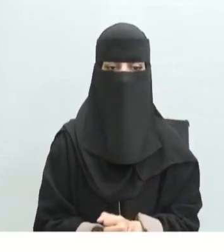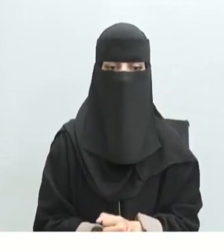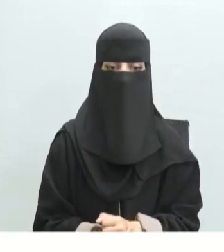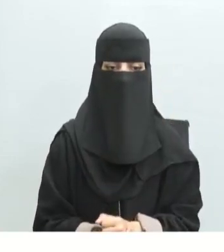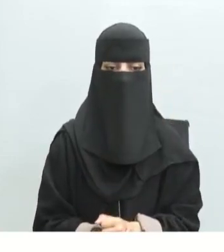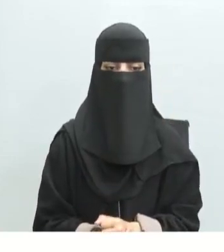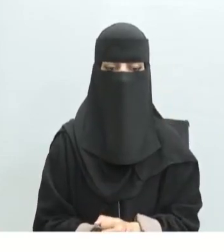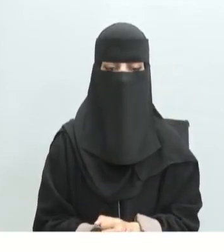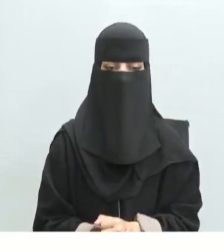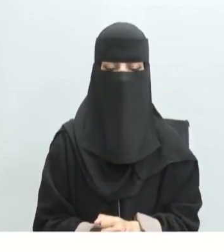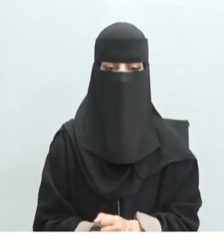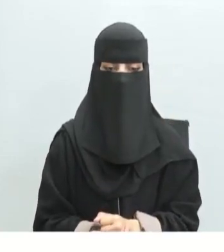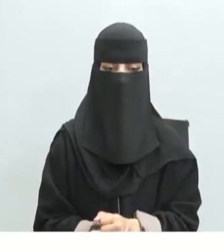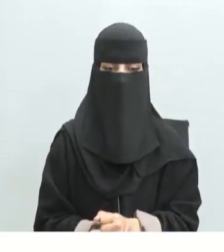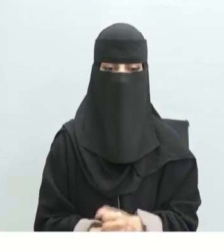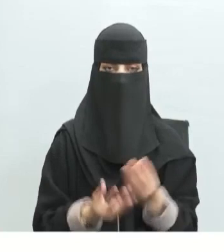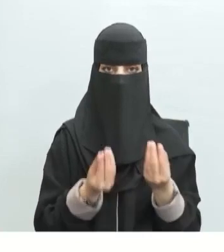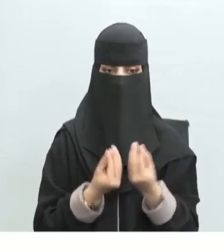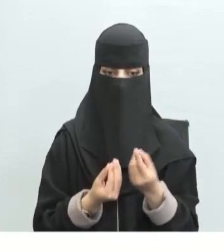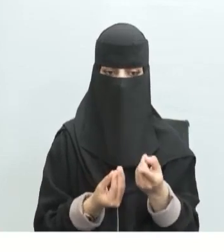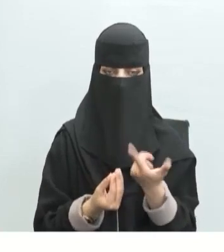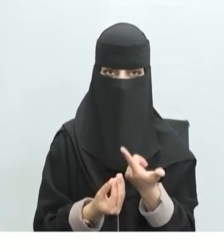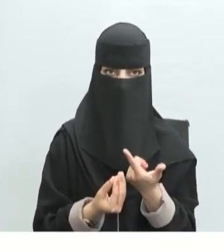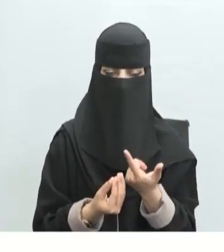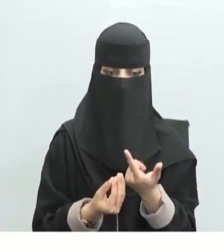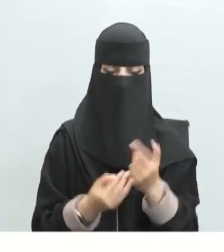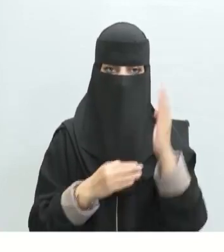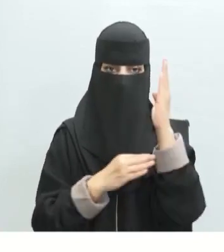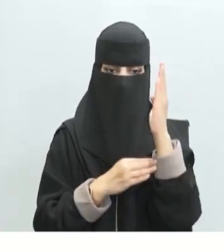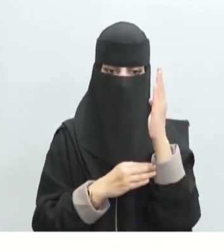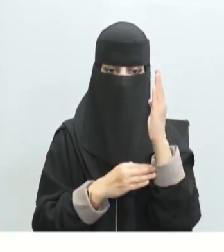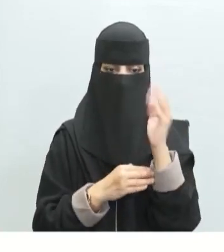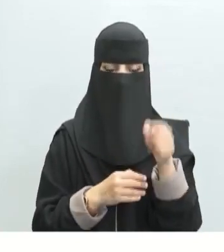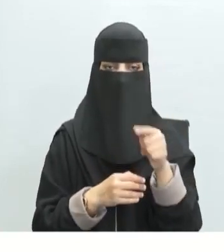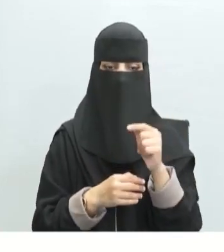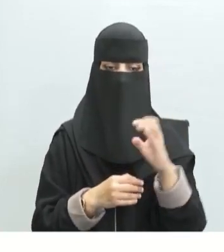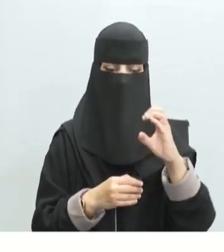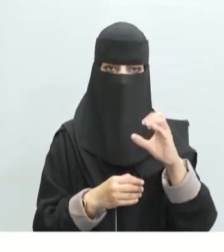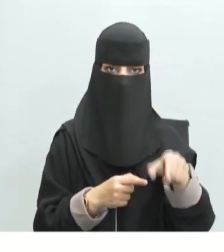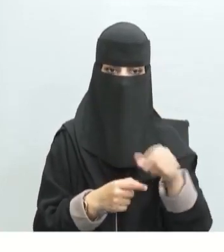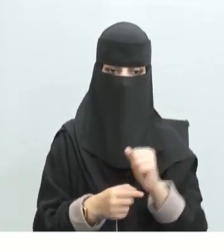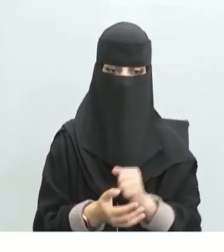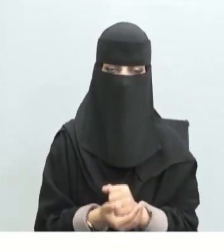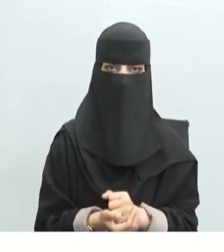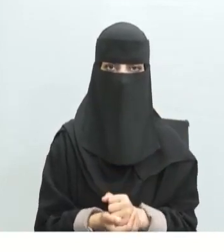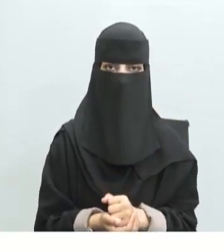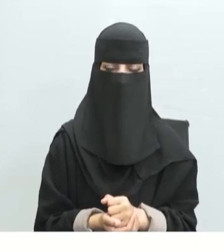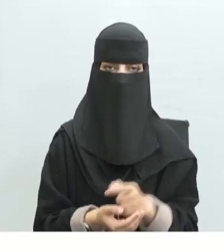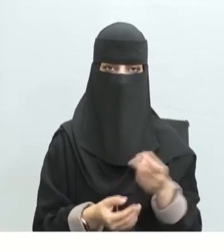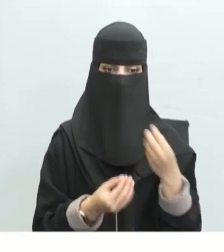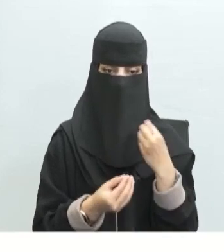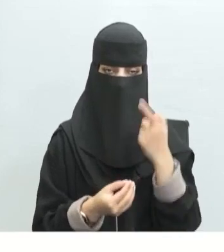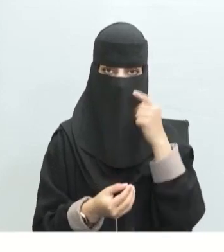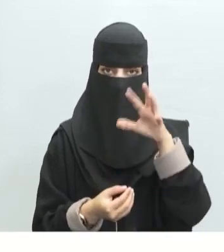الزاويه في سي واعطاني في هذا المثلث قائم الزاويه هذهي الان قاللك